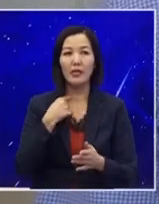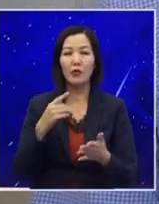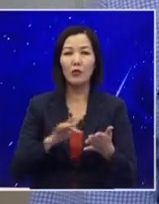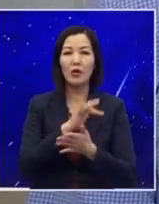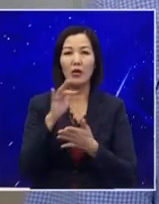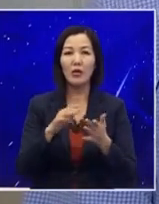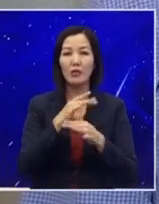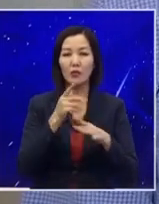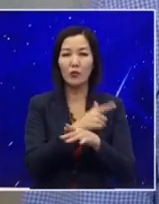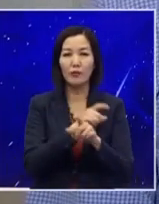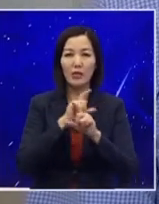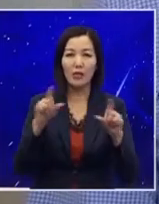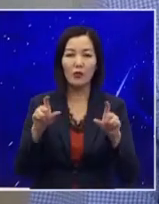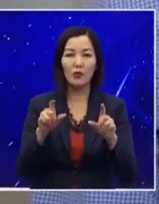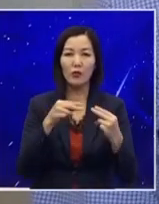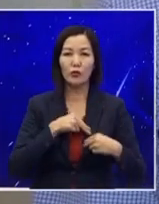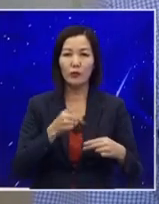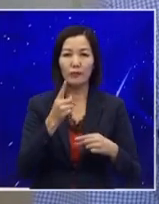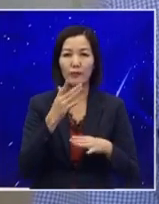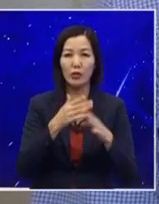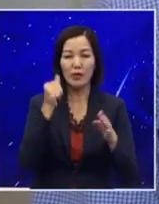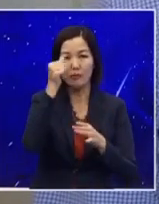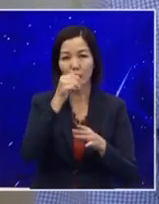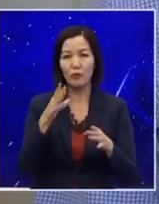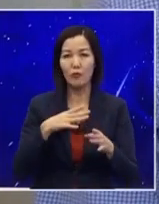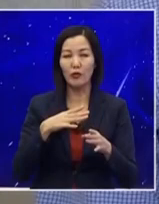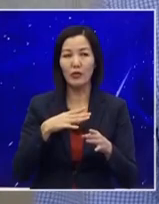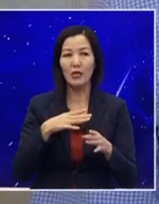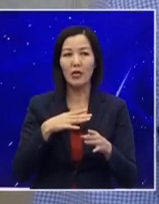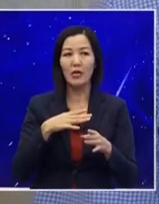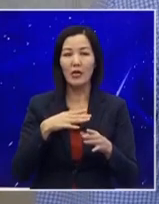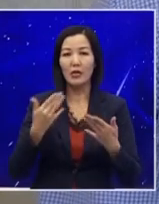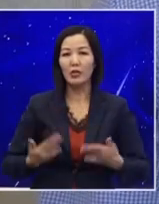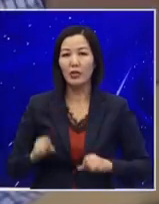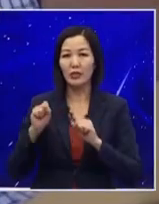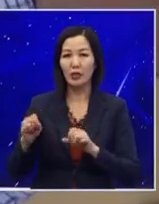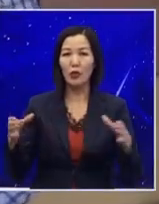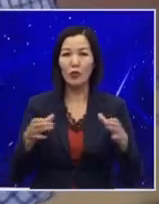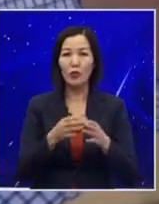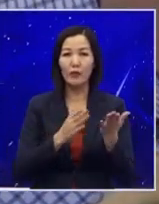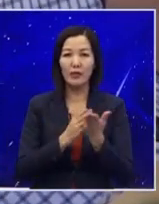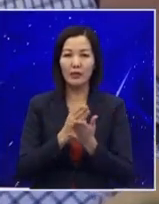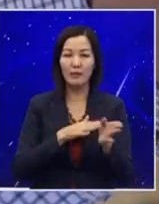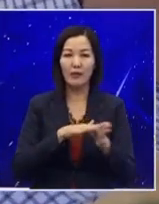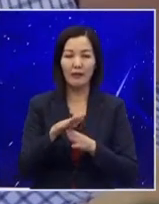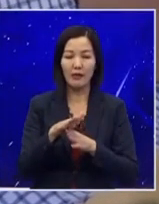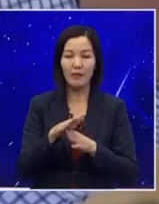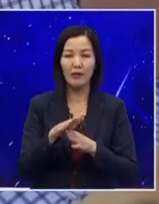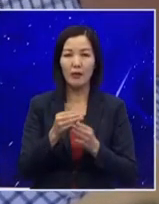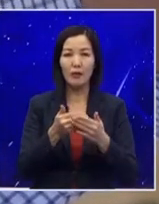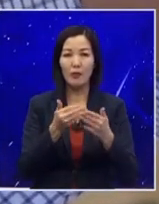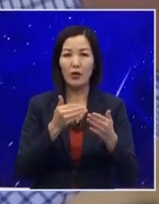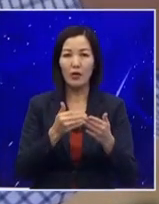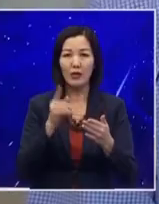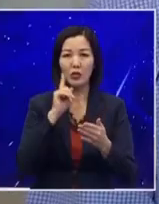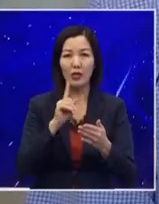көпсалы ауруханасында жұмыс істегеніме 1,5 жыл болды. Жансақтау бөлімінде қызмет атқарамын. Осыға дейін